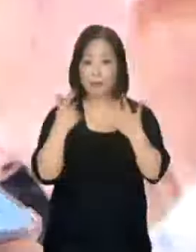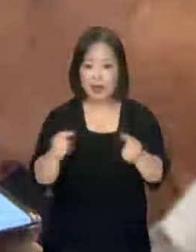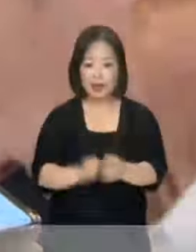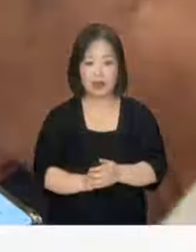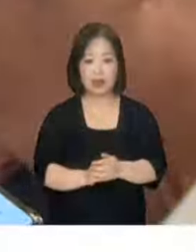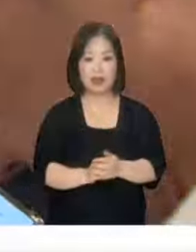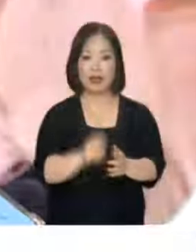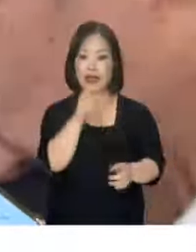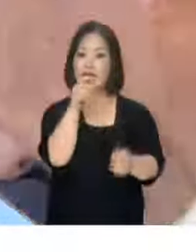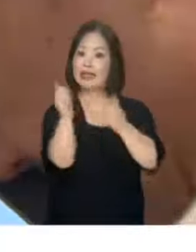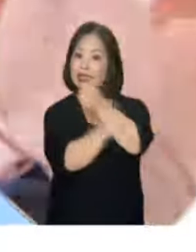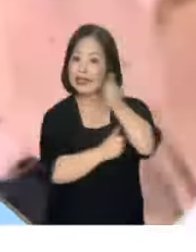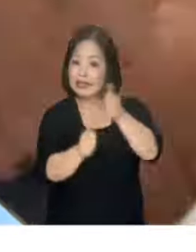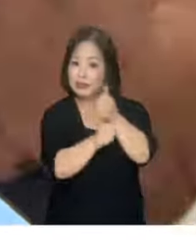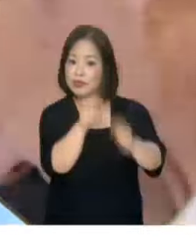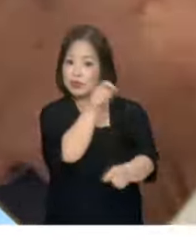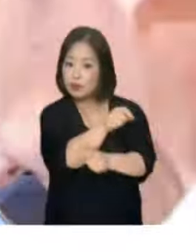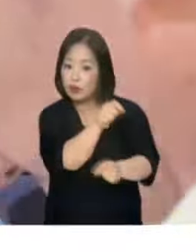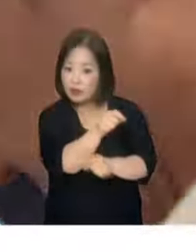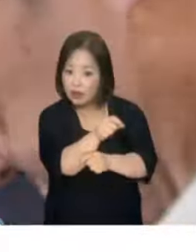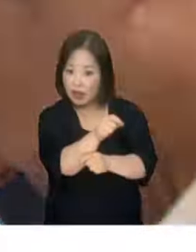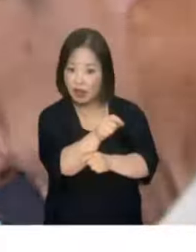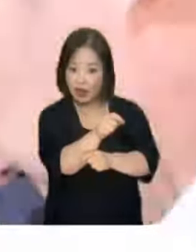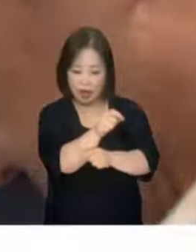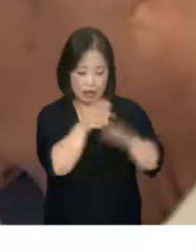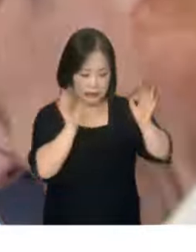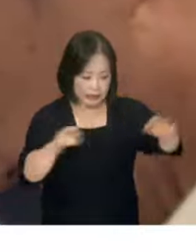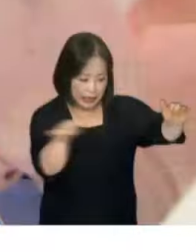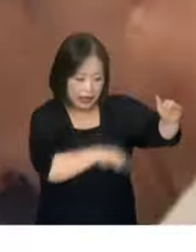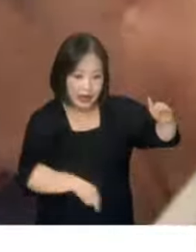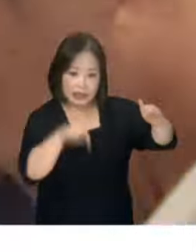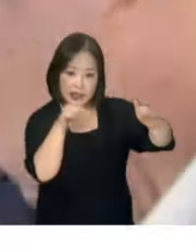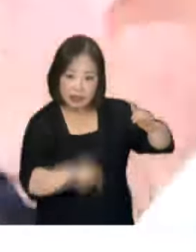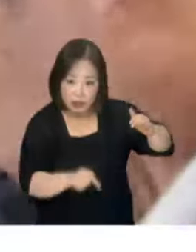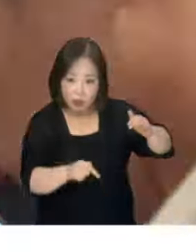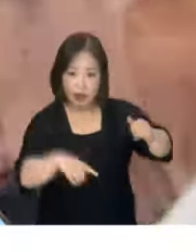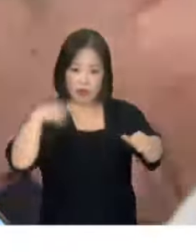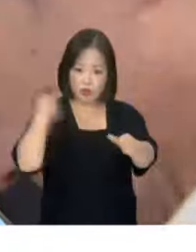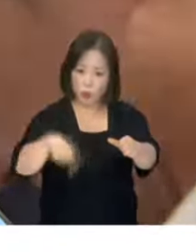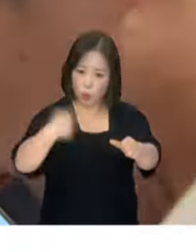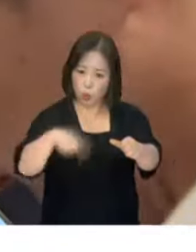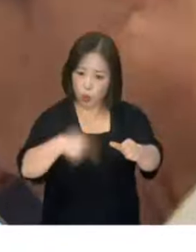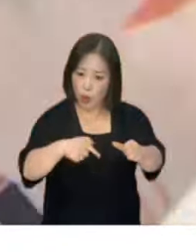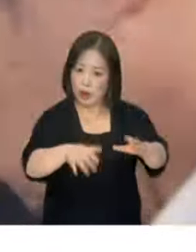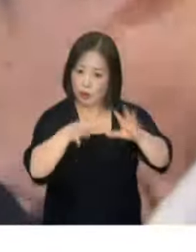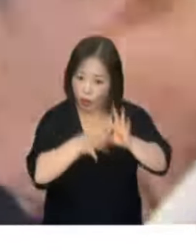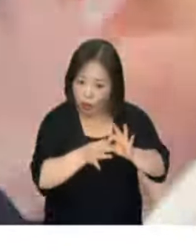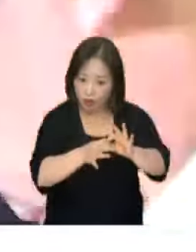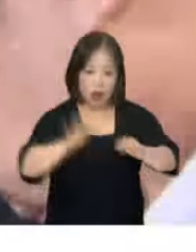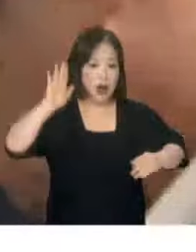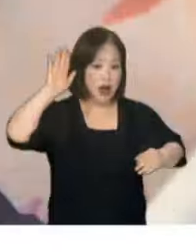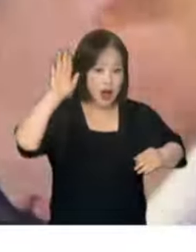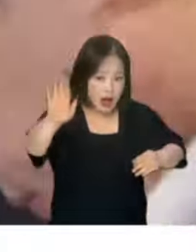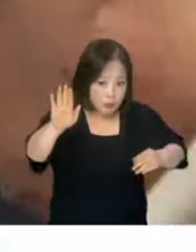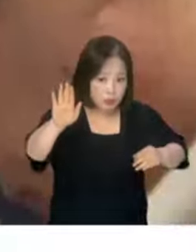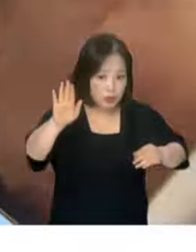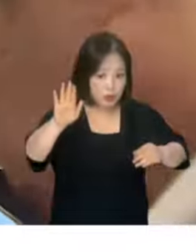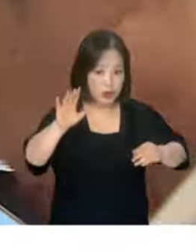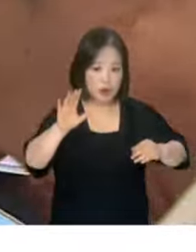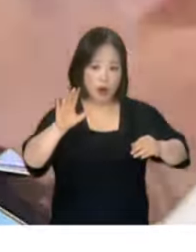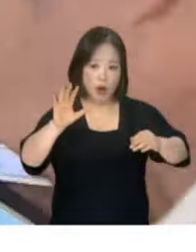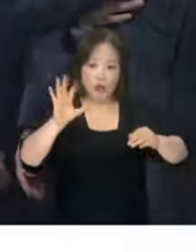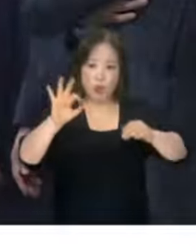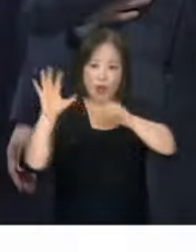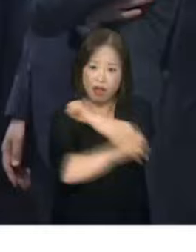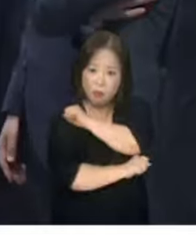임직원들에게 내부 통제에 대한 그 실효성 있는 교육을 통해서 앞으로는 이런 일이 절대 발생하지